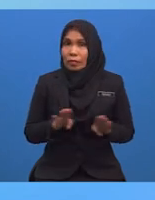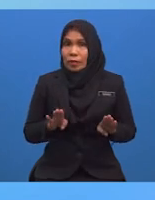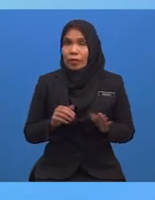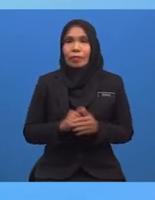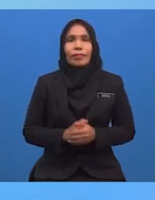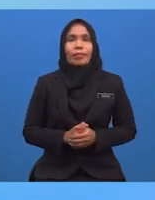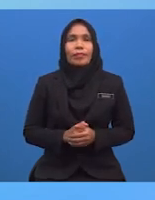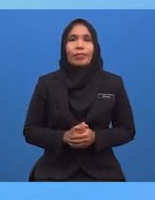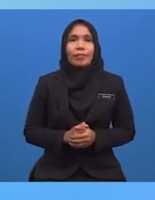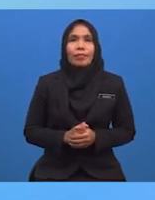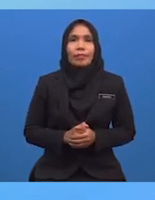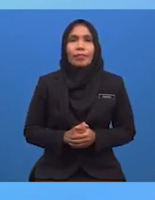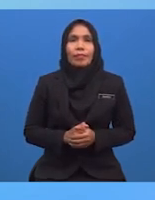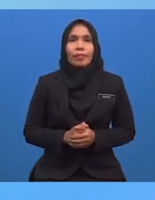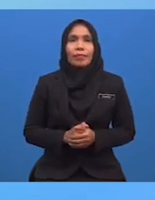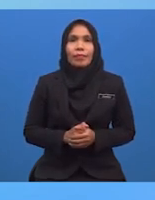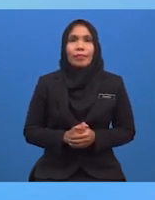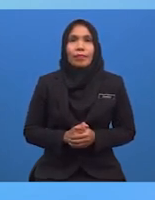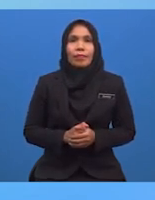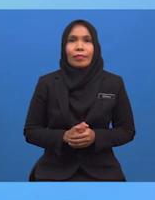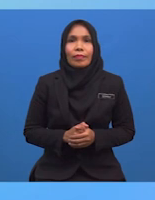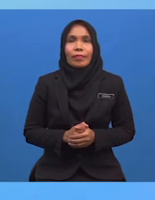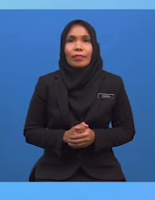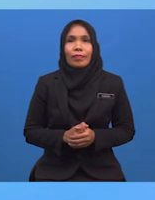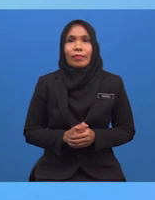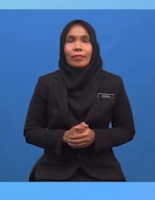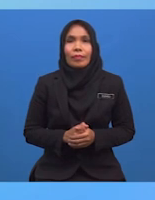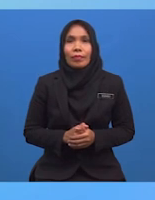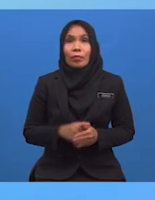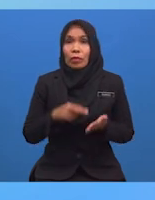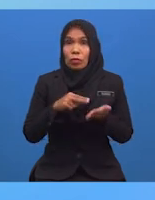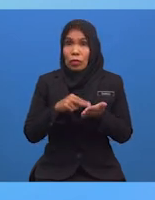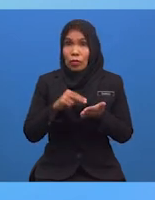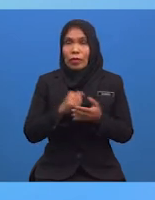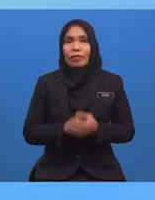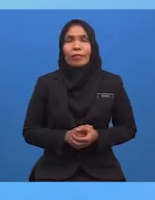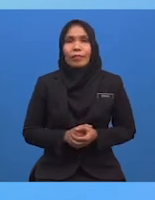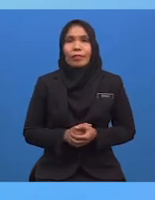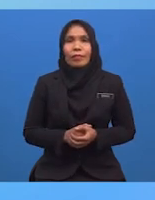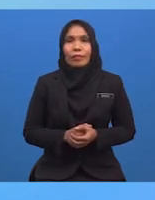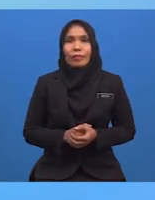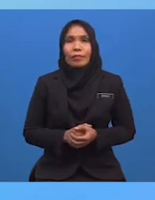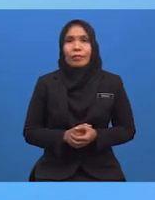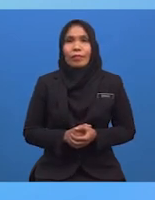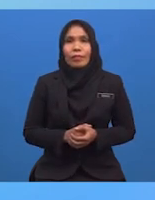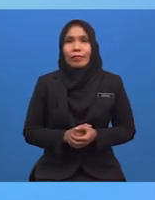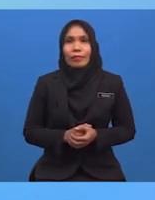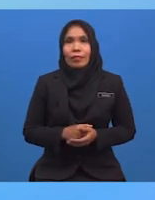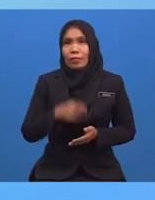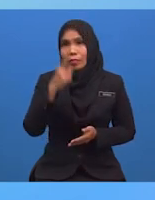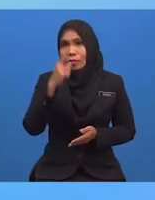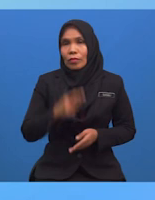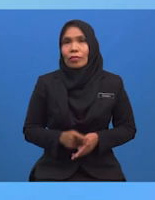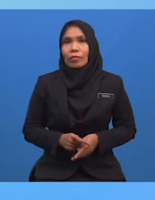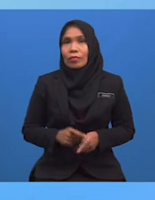ialah perbelanjaan mengurus bersifat berulang-ulang untuk perbelanjaan pentadbiran